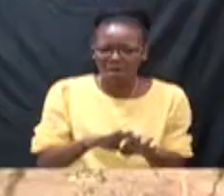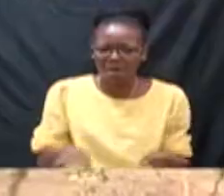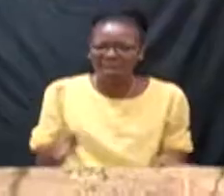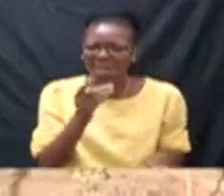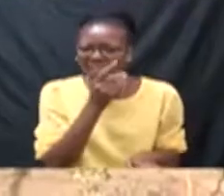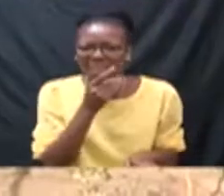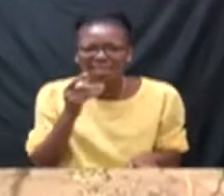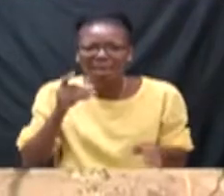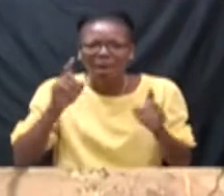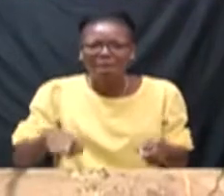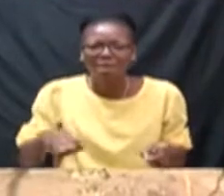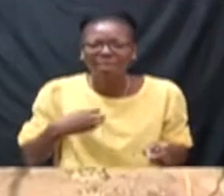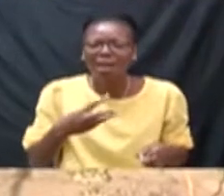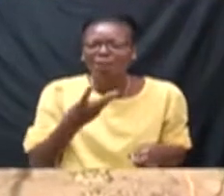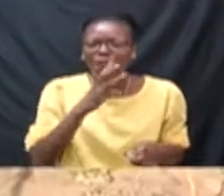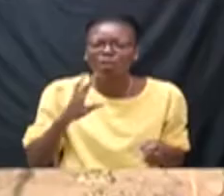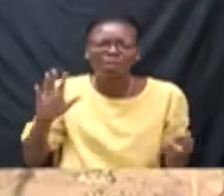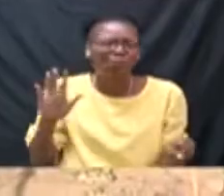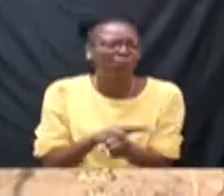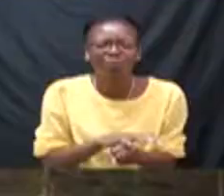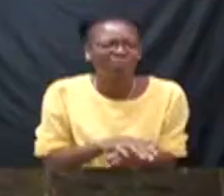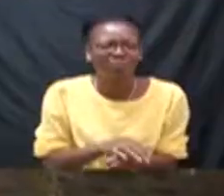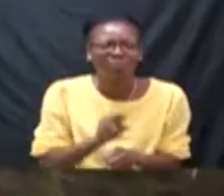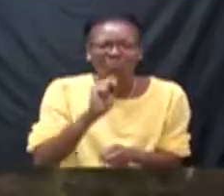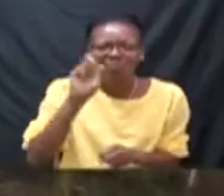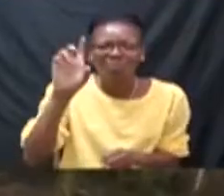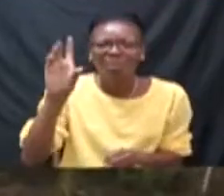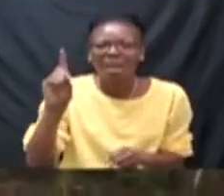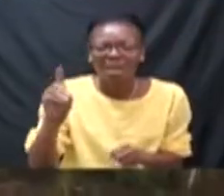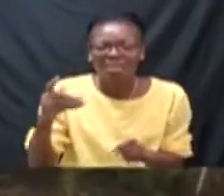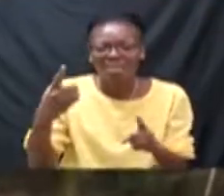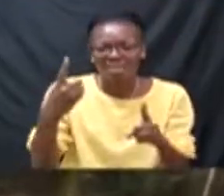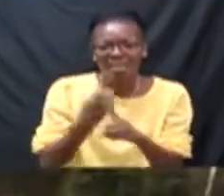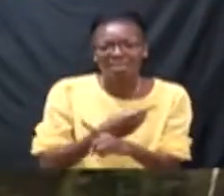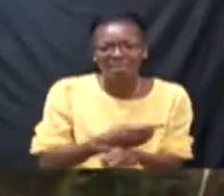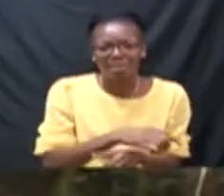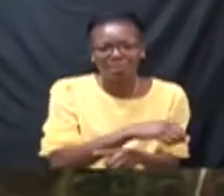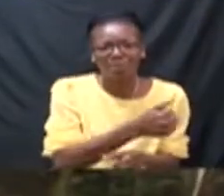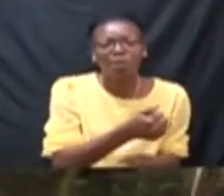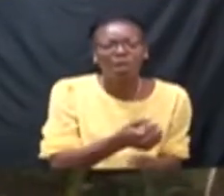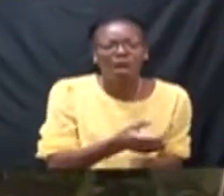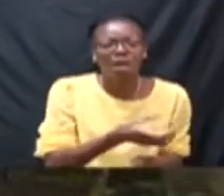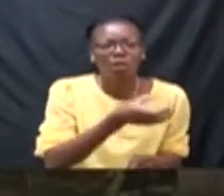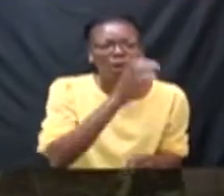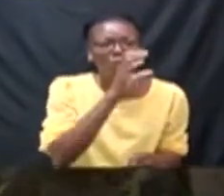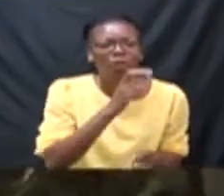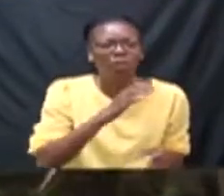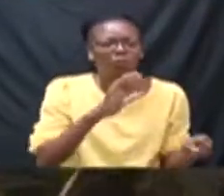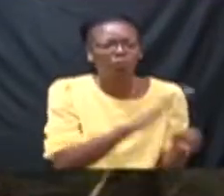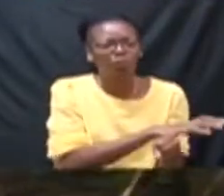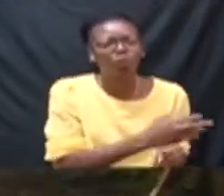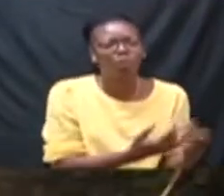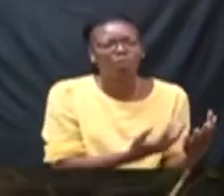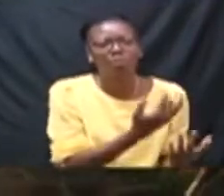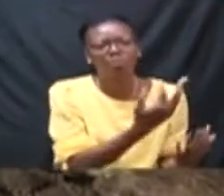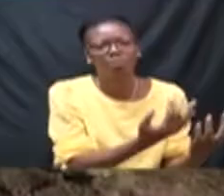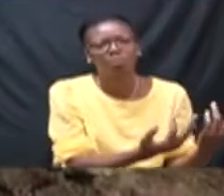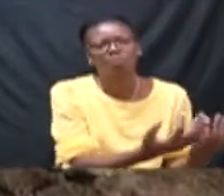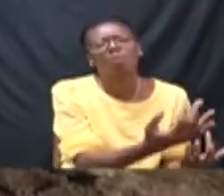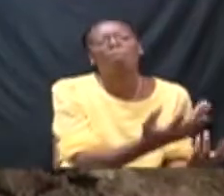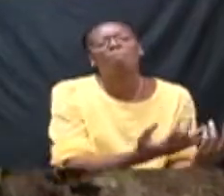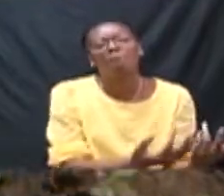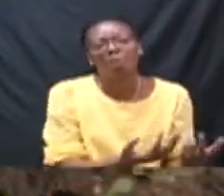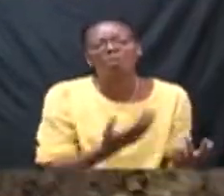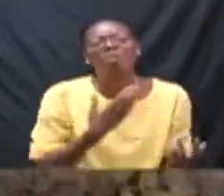pakavu hauhitaji maji mengi mno. Mbegu yake pia ni tofauti na ile ya pahali penye maji mengi.